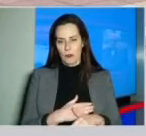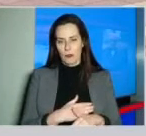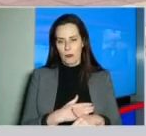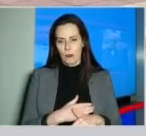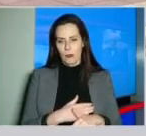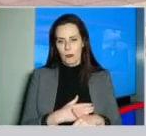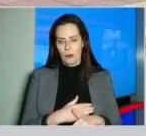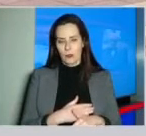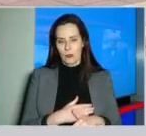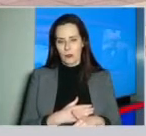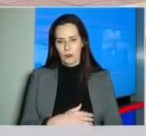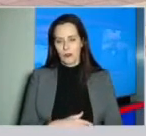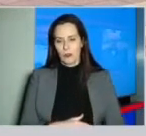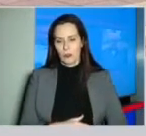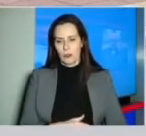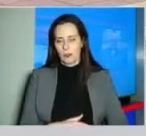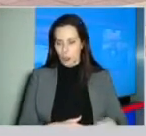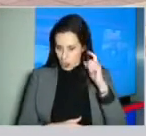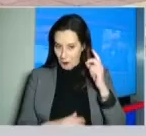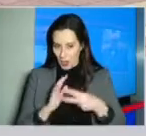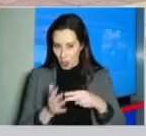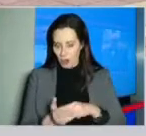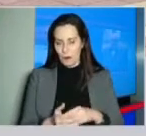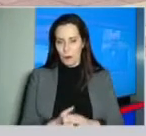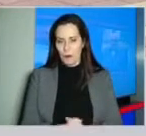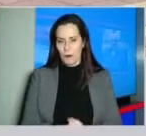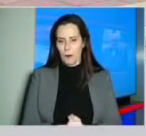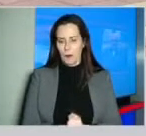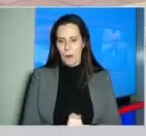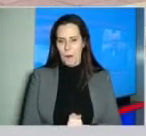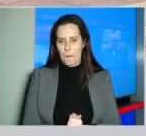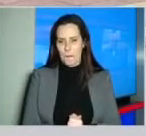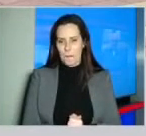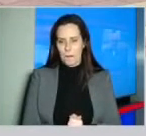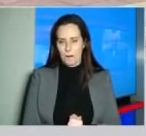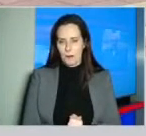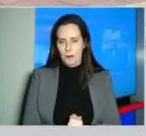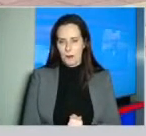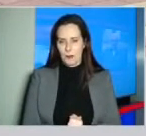שמעת כבר תוכניות? עוד לא? כן, בוא נאפשר ליצחק, כן. לא.